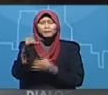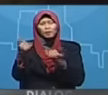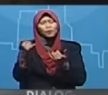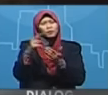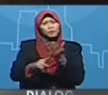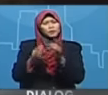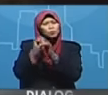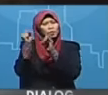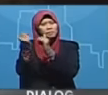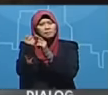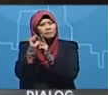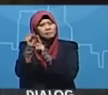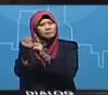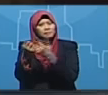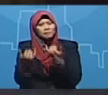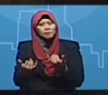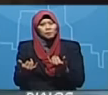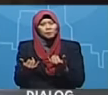statusnya sekarang?